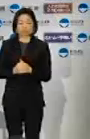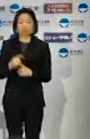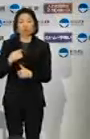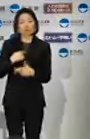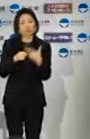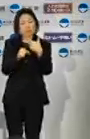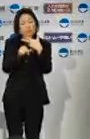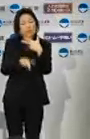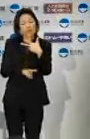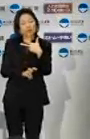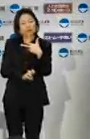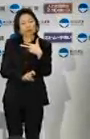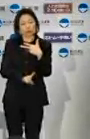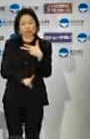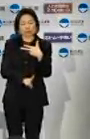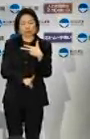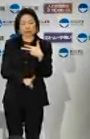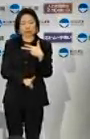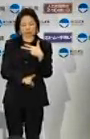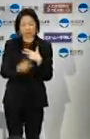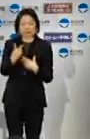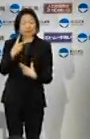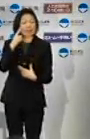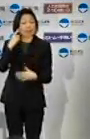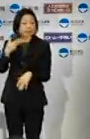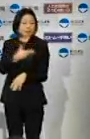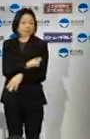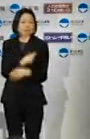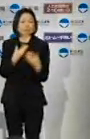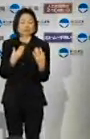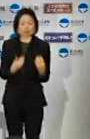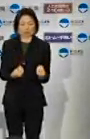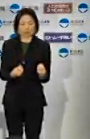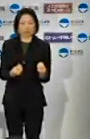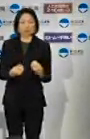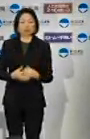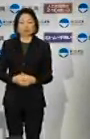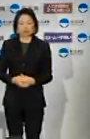私は7月31日に、2回目の接種を受けましたので、